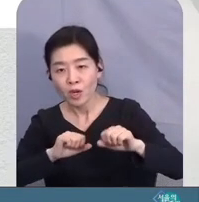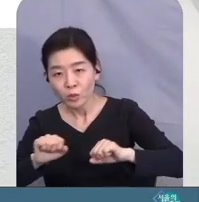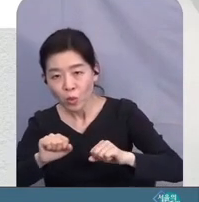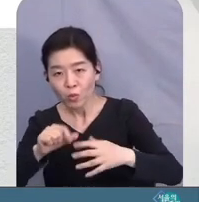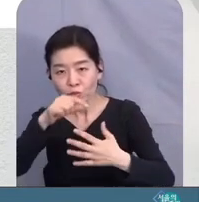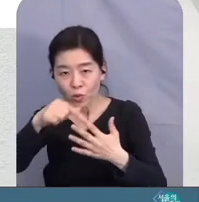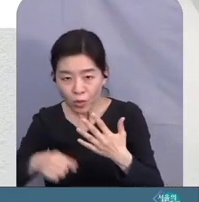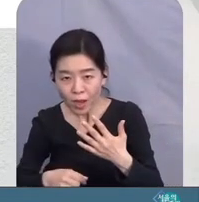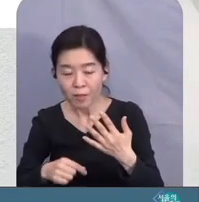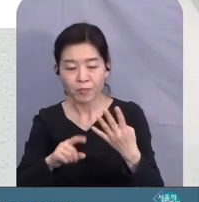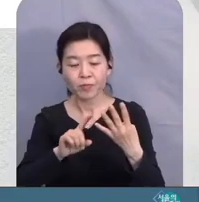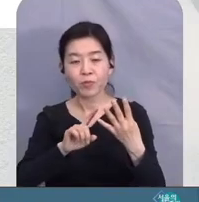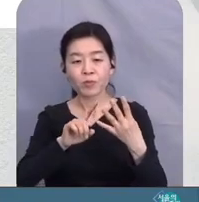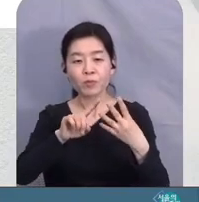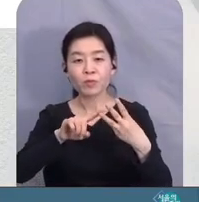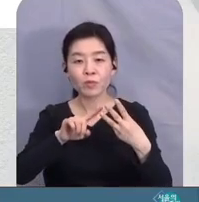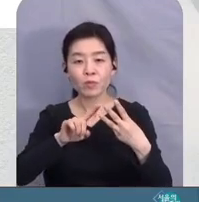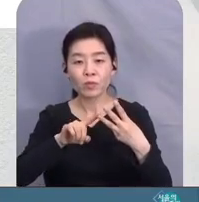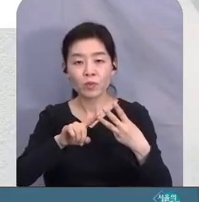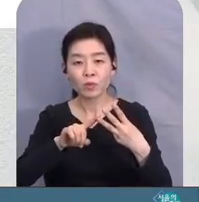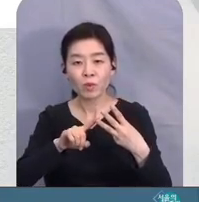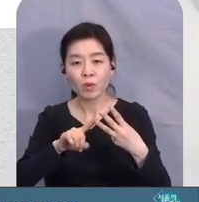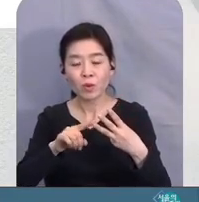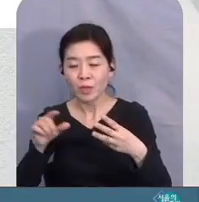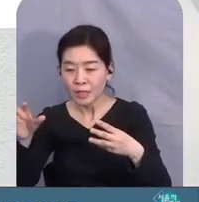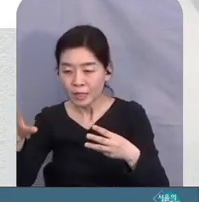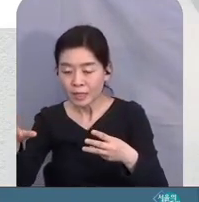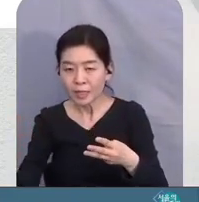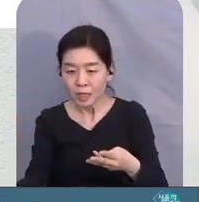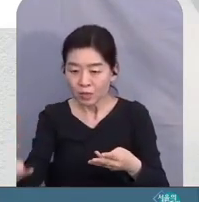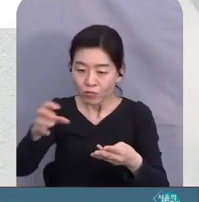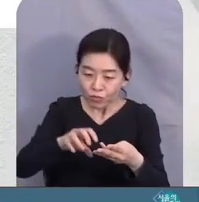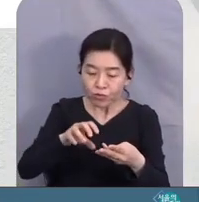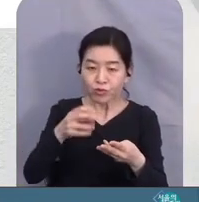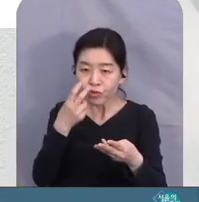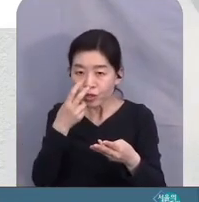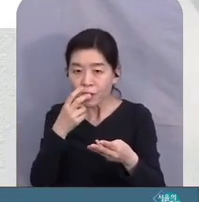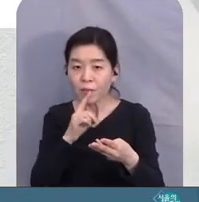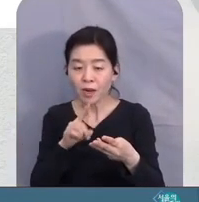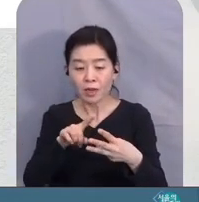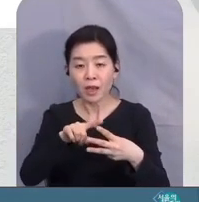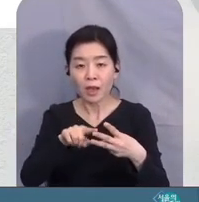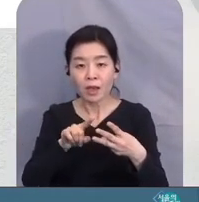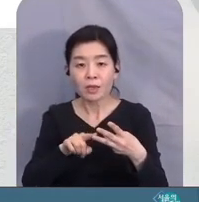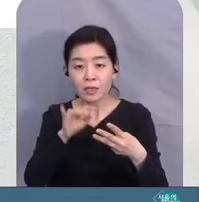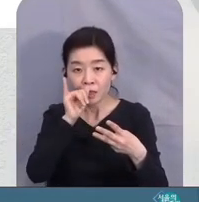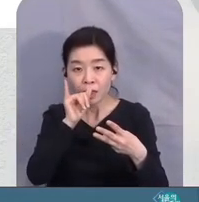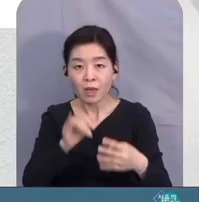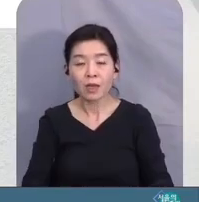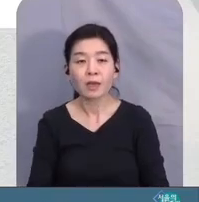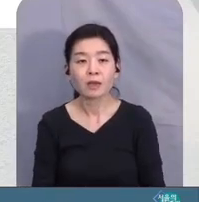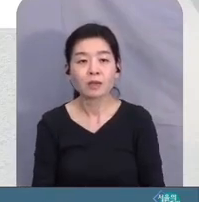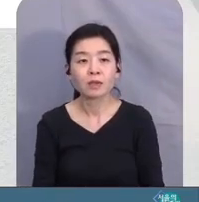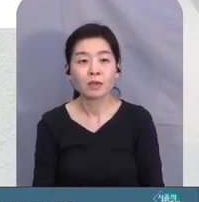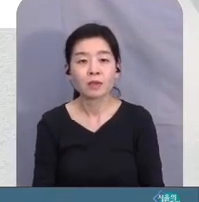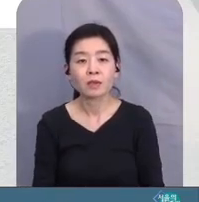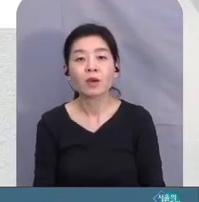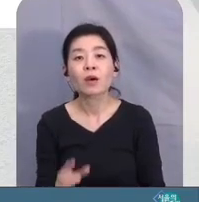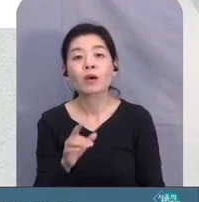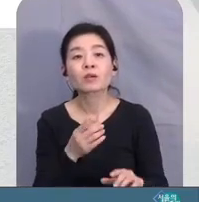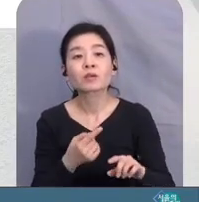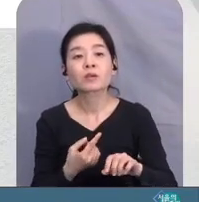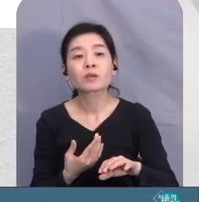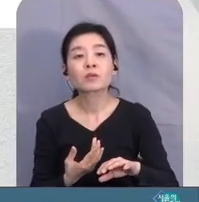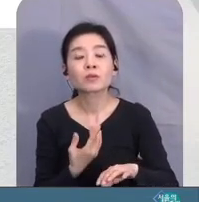샘플 하겠다. 이거는 전문적인 용어니까 그렇다고 치고 세 가지가 있죠. 정치적으로 나오는 게